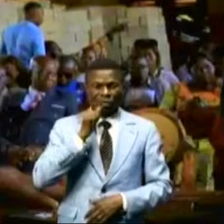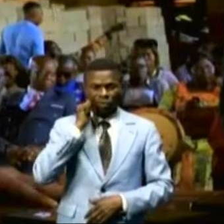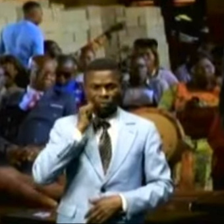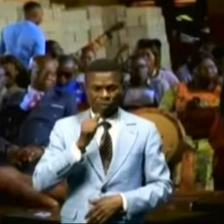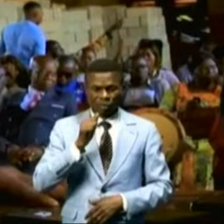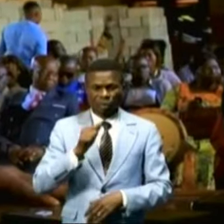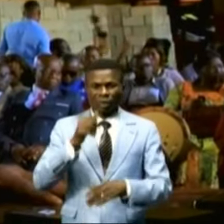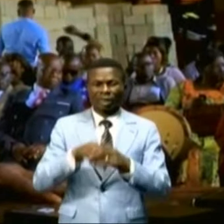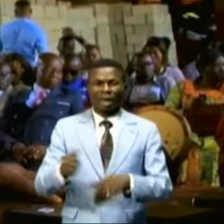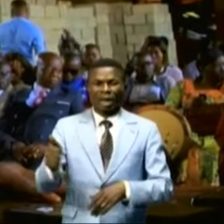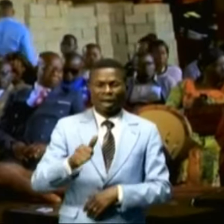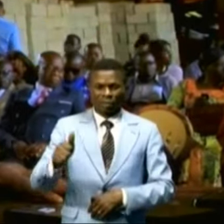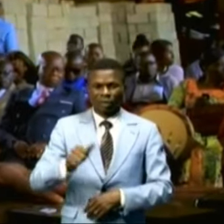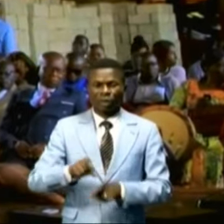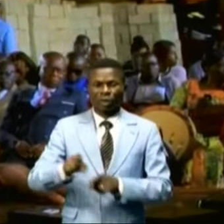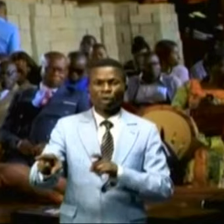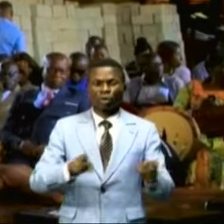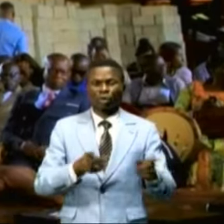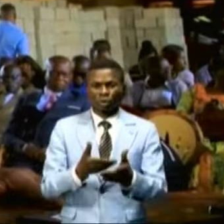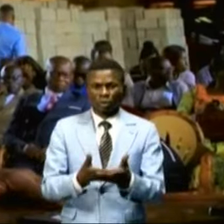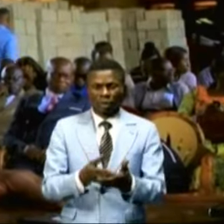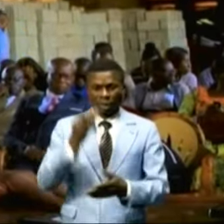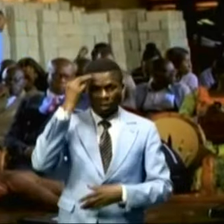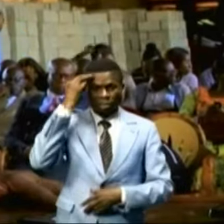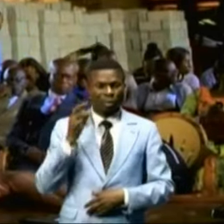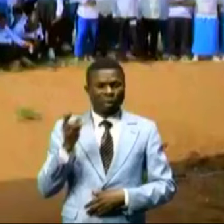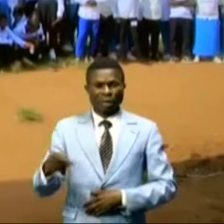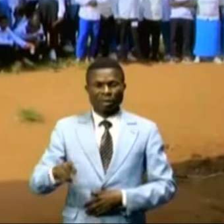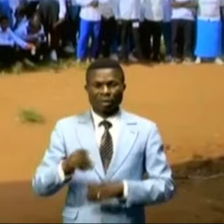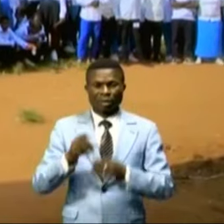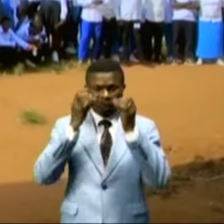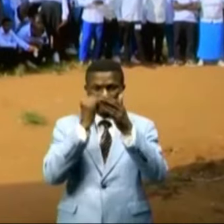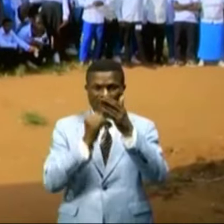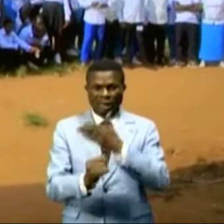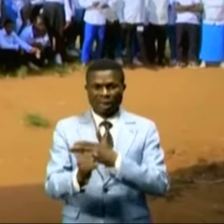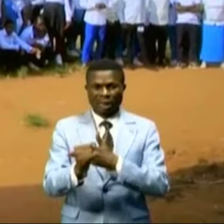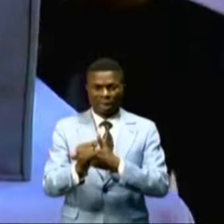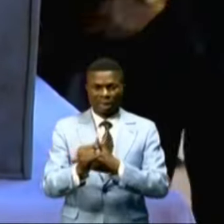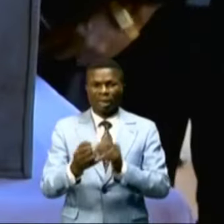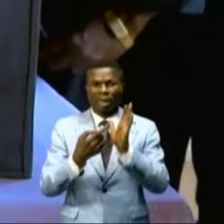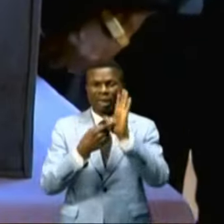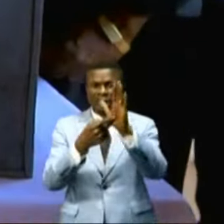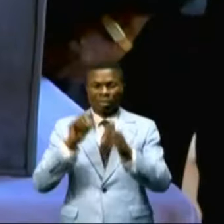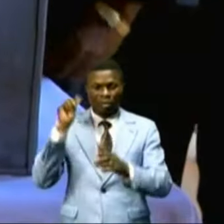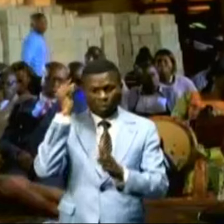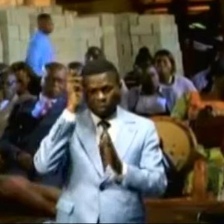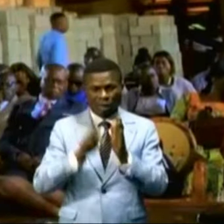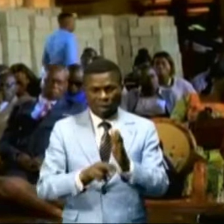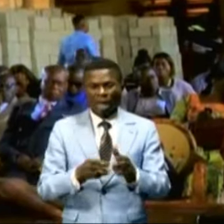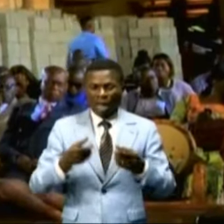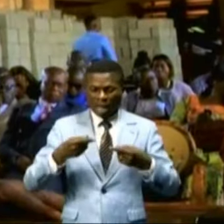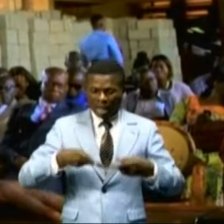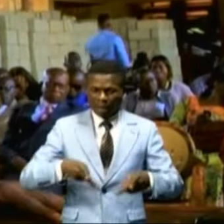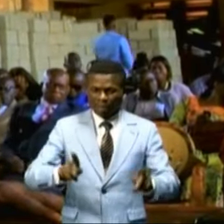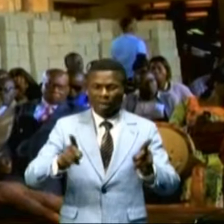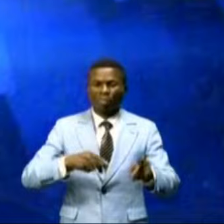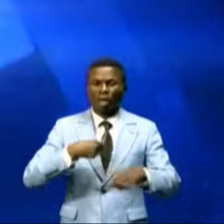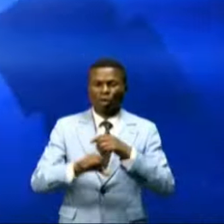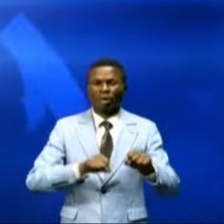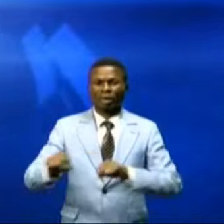dans 21 options. C'est le ministre provincial de l'Intérieur, représentant du gouverneur, qui a donné les goûts de ces